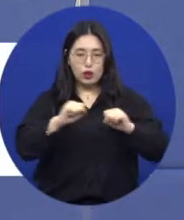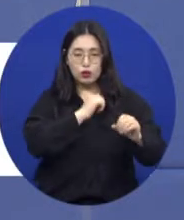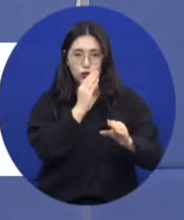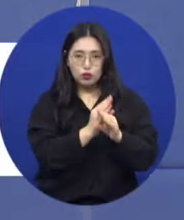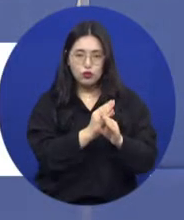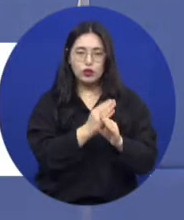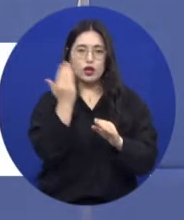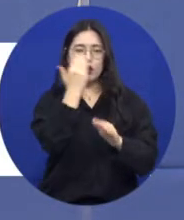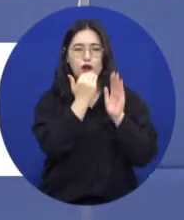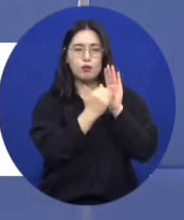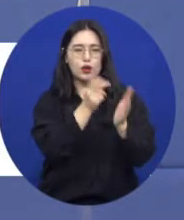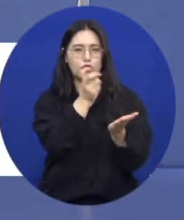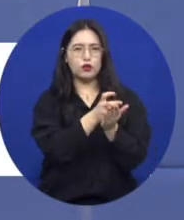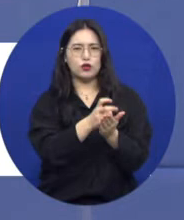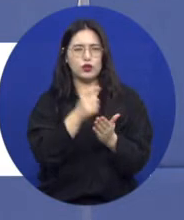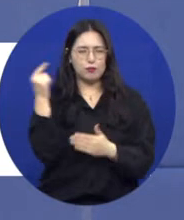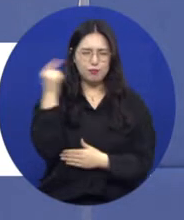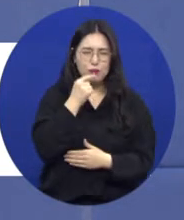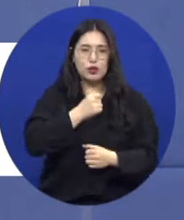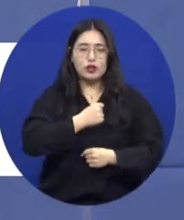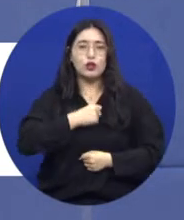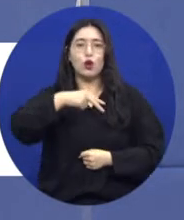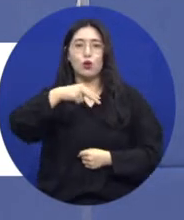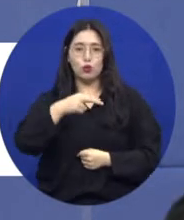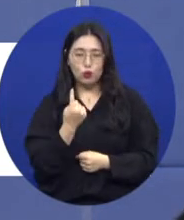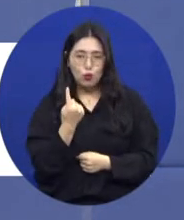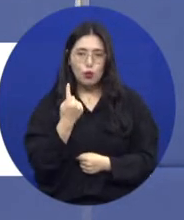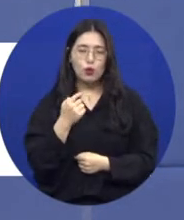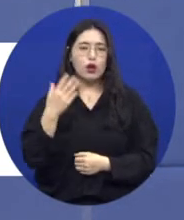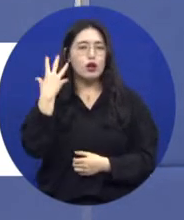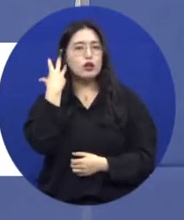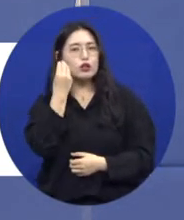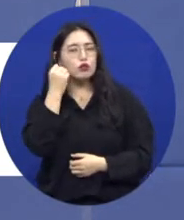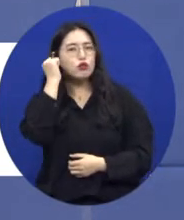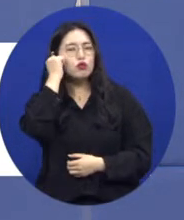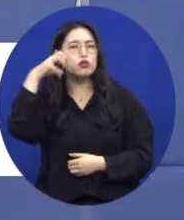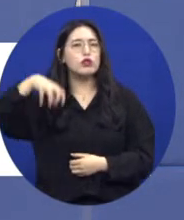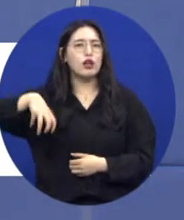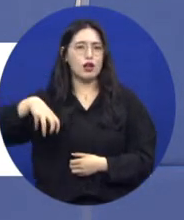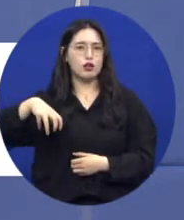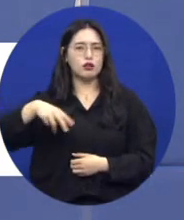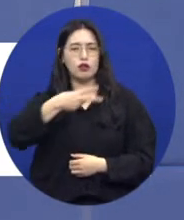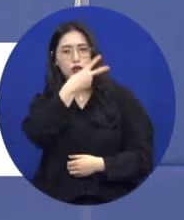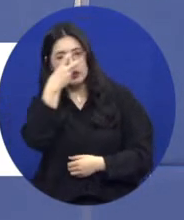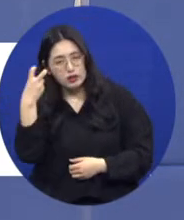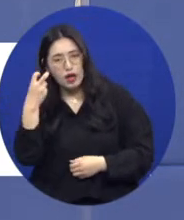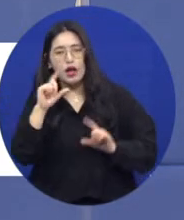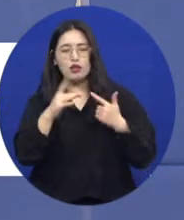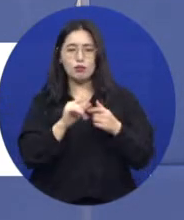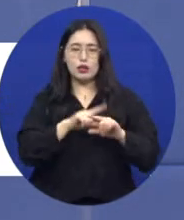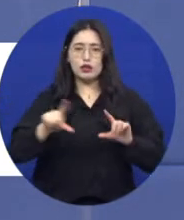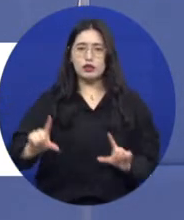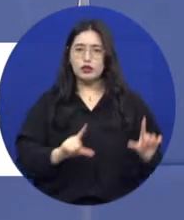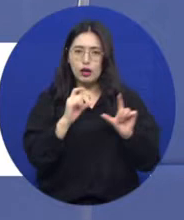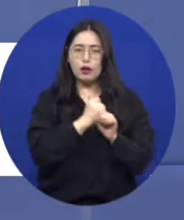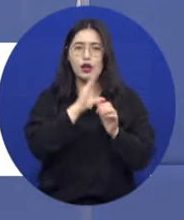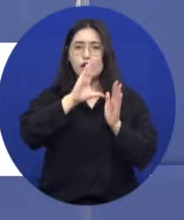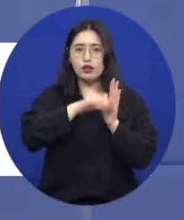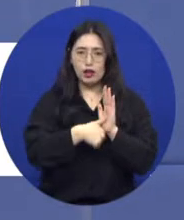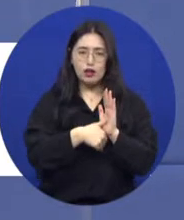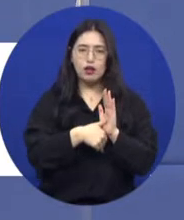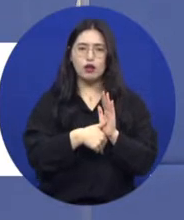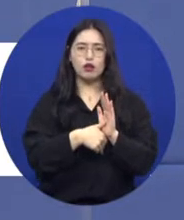제방 역수 책을 철저히 준수한다 하더라도 제 기숙사 내에서 이제 잠을 잘 때 라든지 일상적인 생활을 할 때